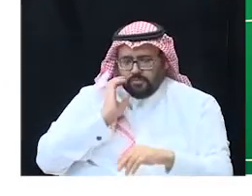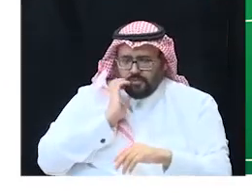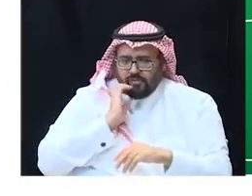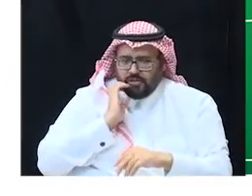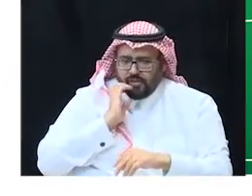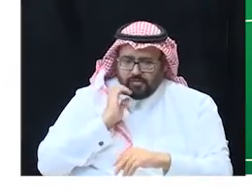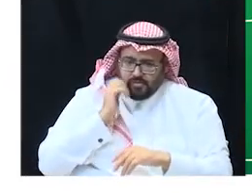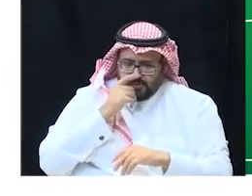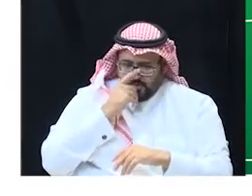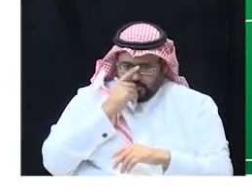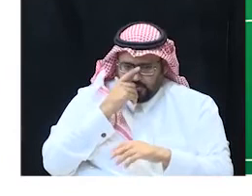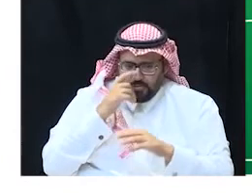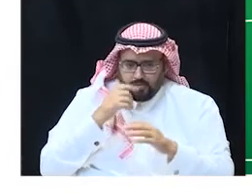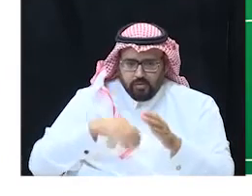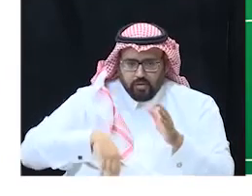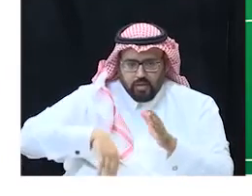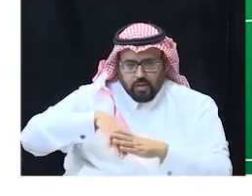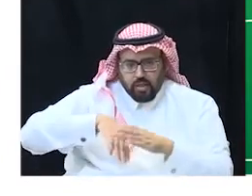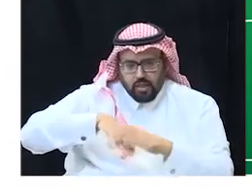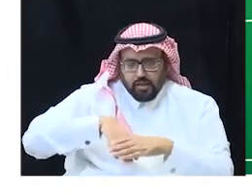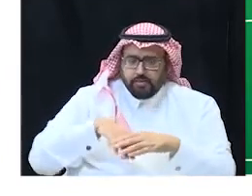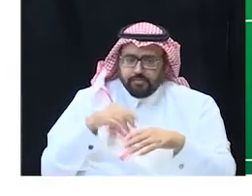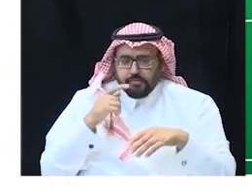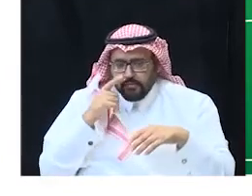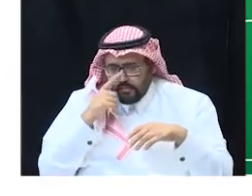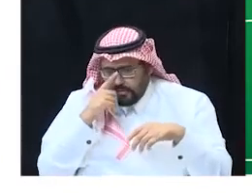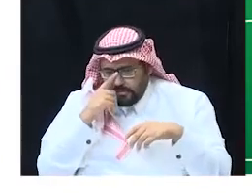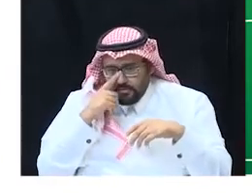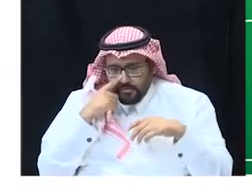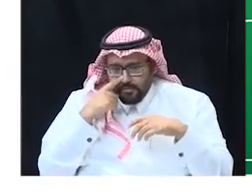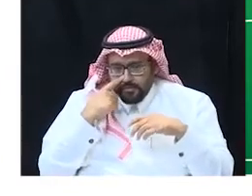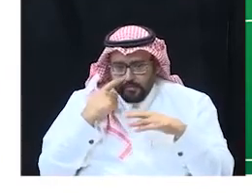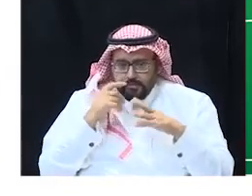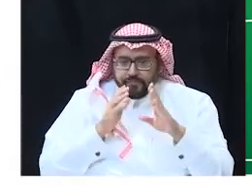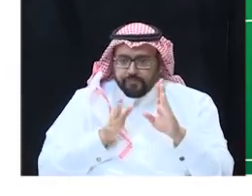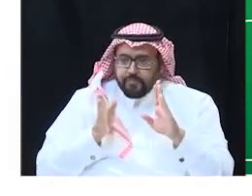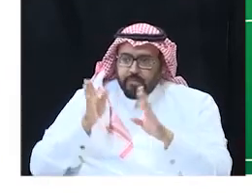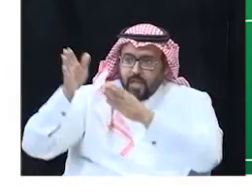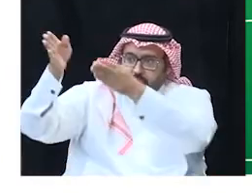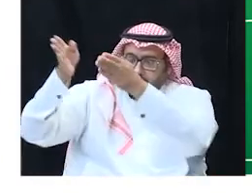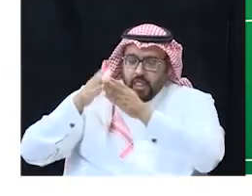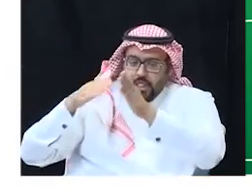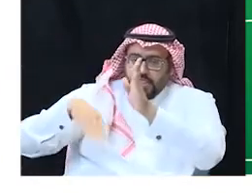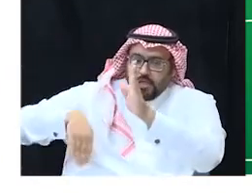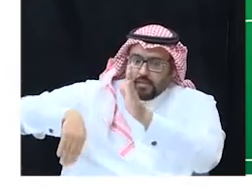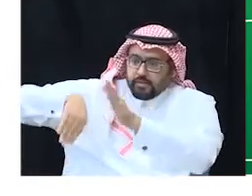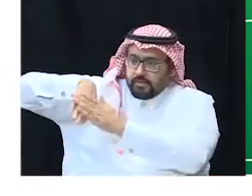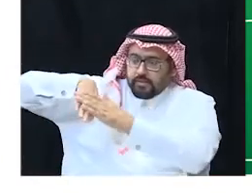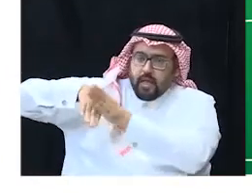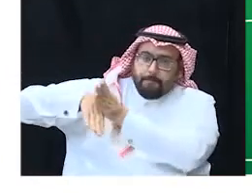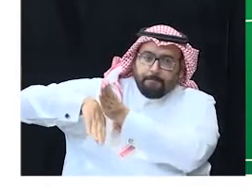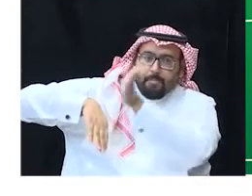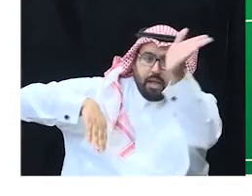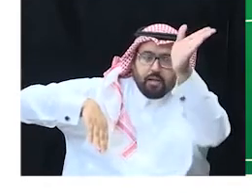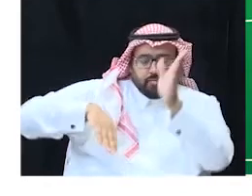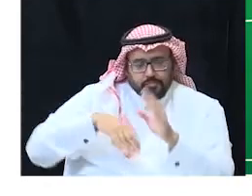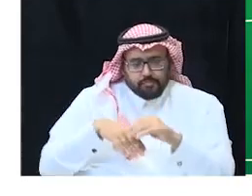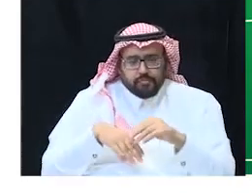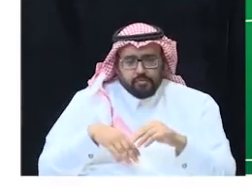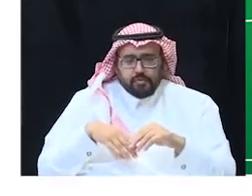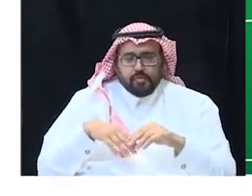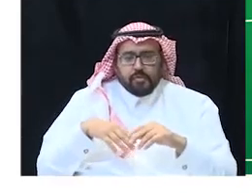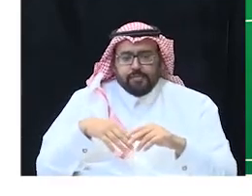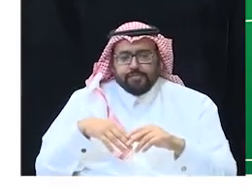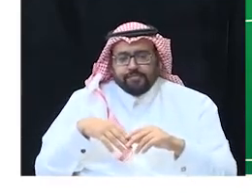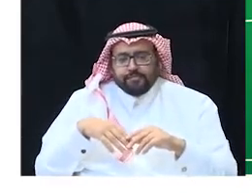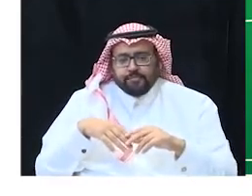الكرة. لعبة كرة القدم، يتغير اتجاه الكرة بالتأثير عليها